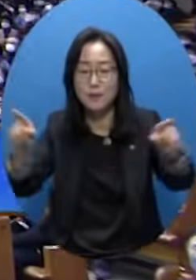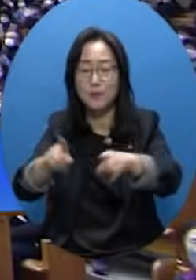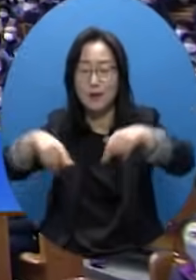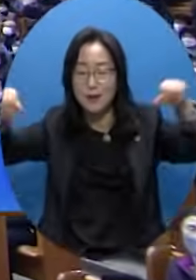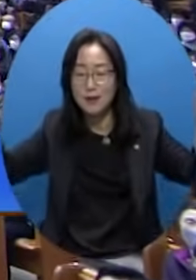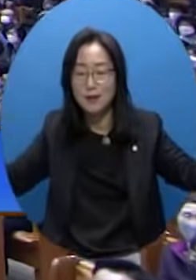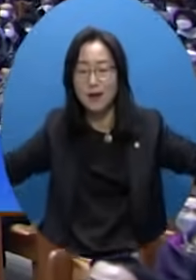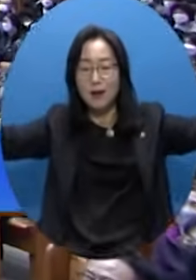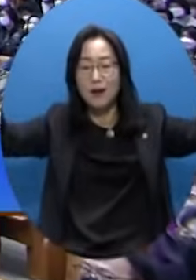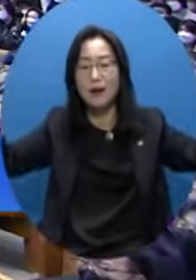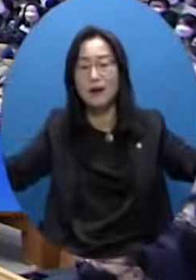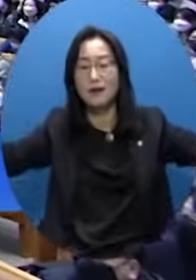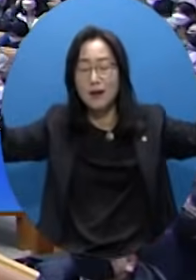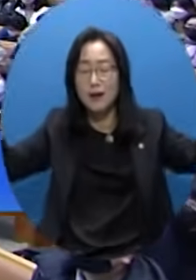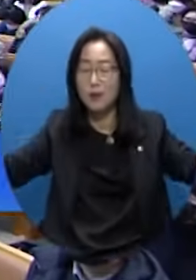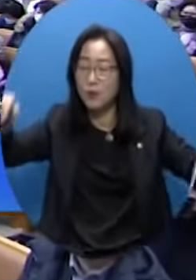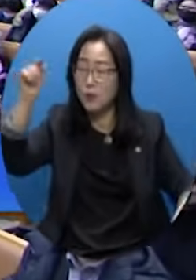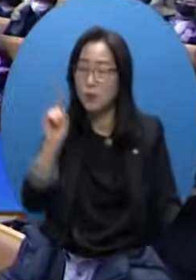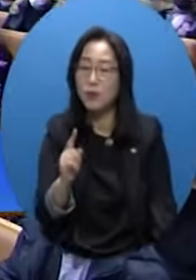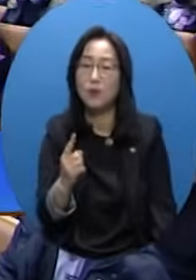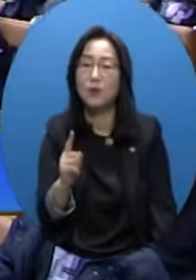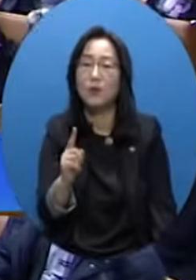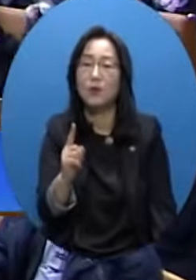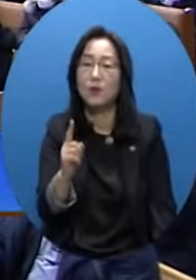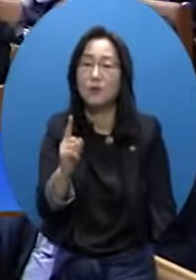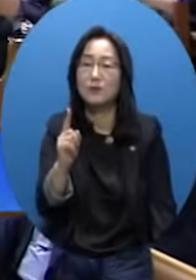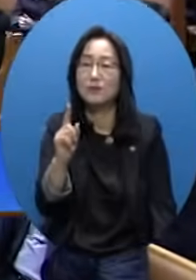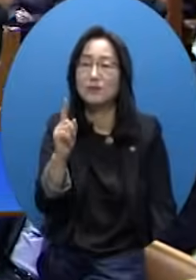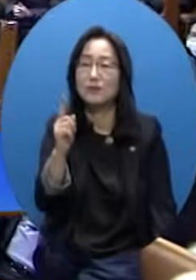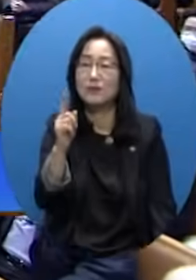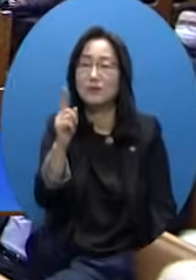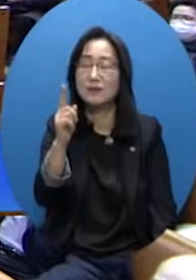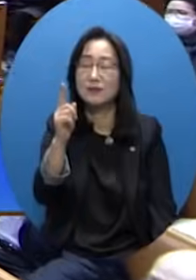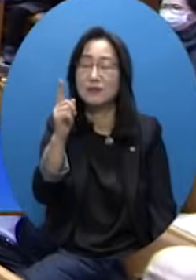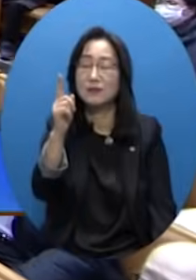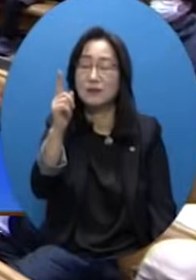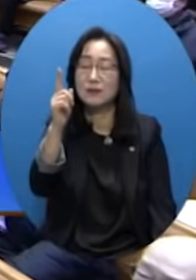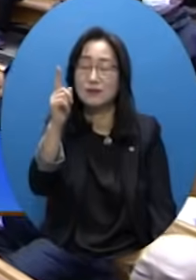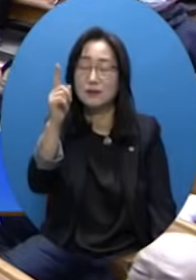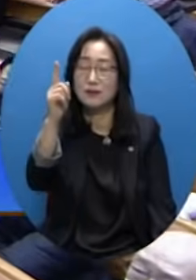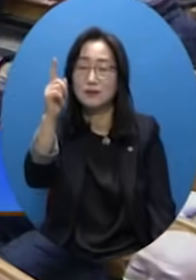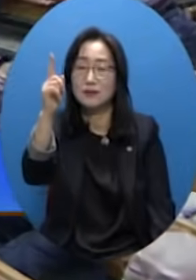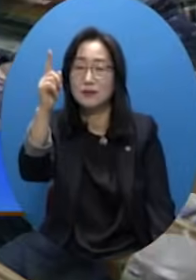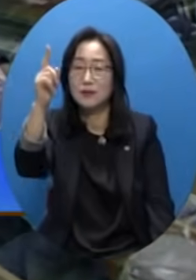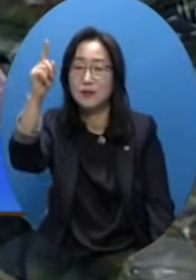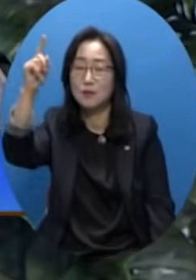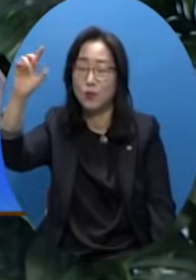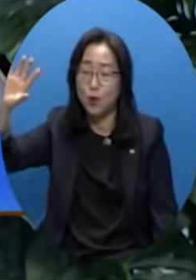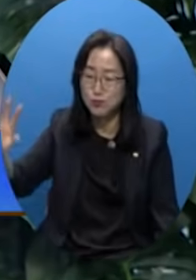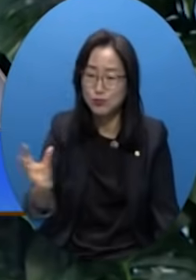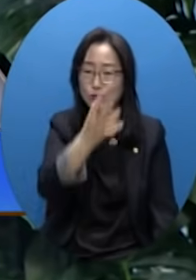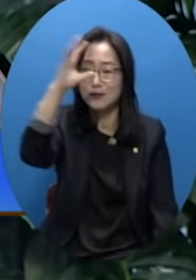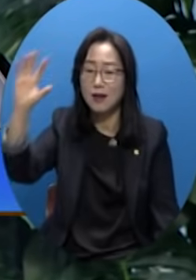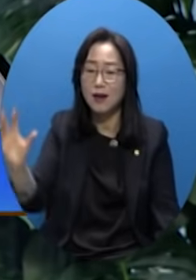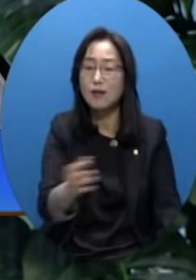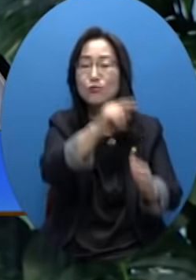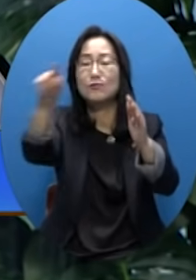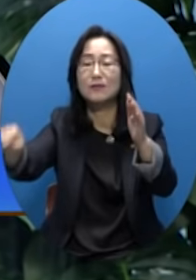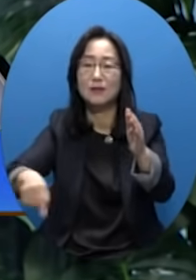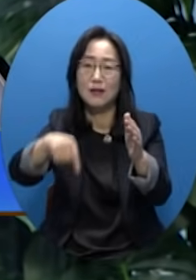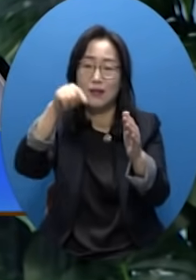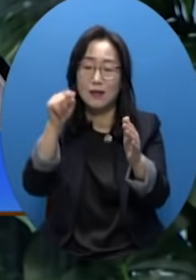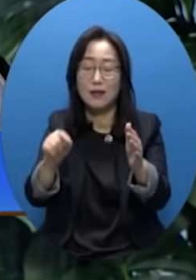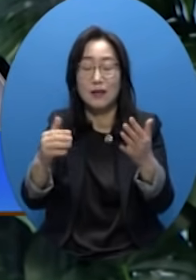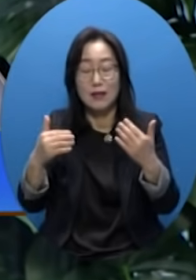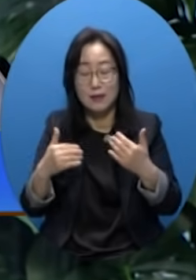날아 으 르 렁 222 버프 뽕 가을